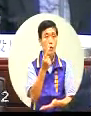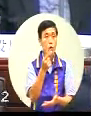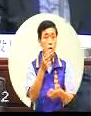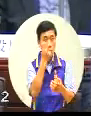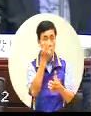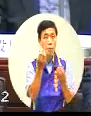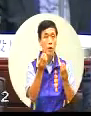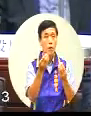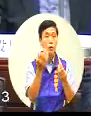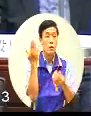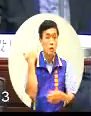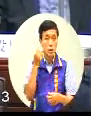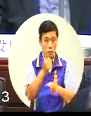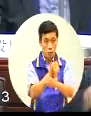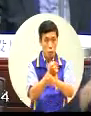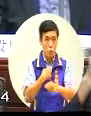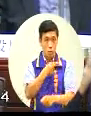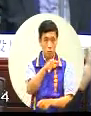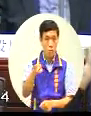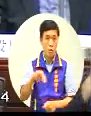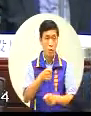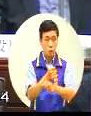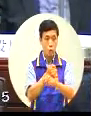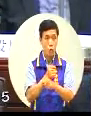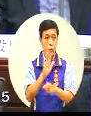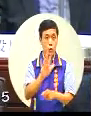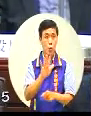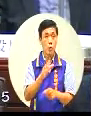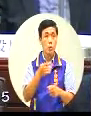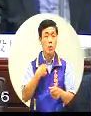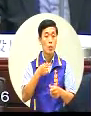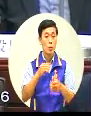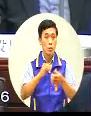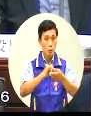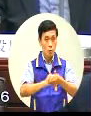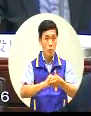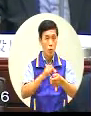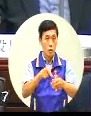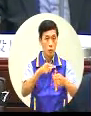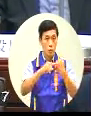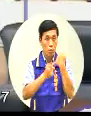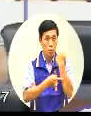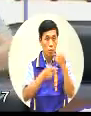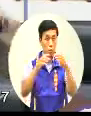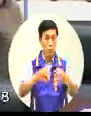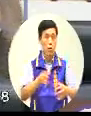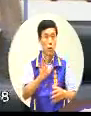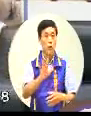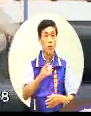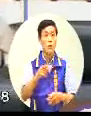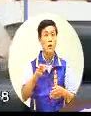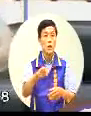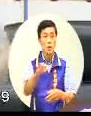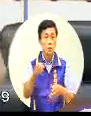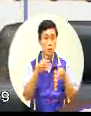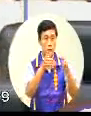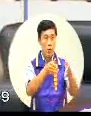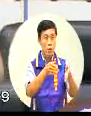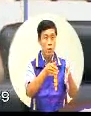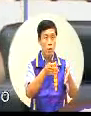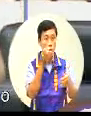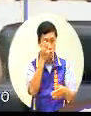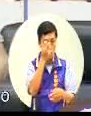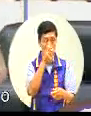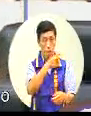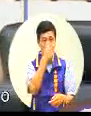是我们之前就已经注意到这个问题，所以才会订定食品安全卫生。 那我想请教局长啊、哦，像你们查验到这些农业超